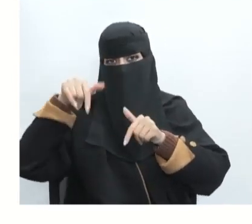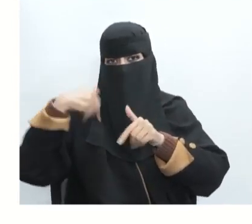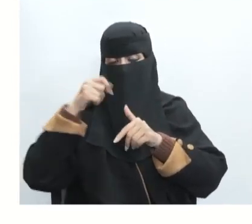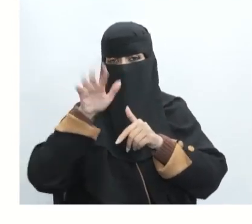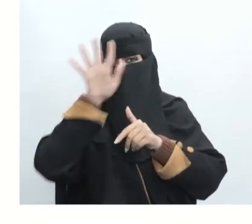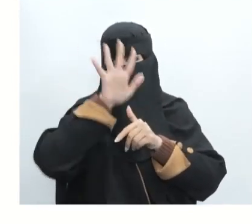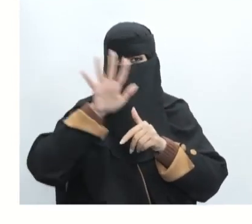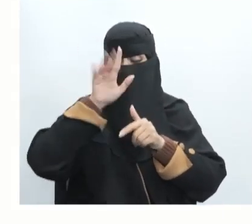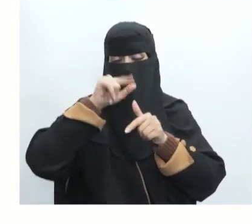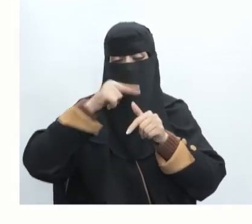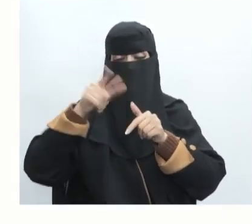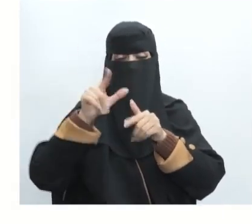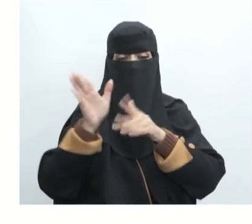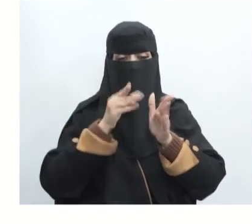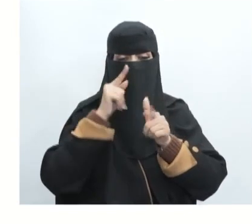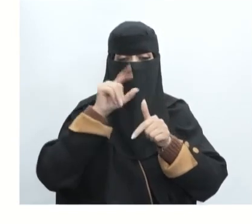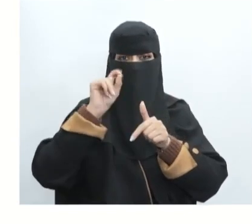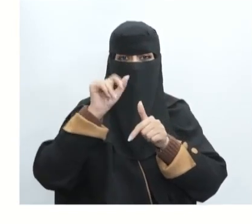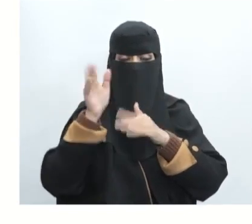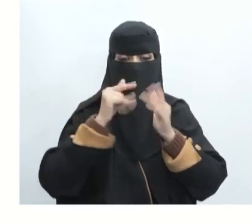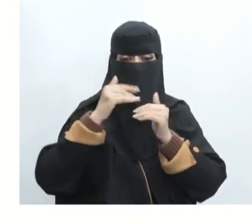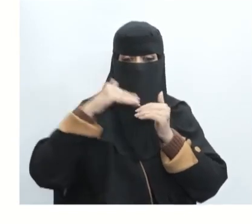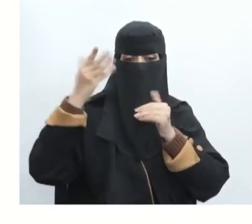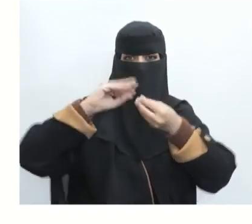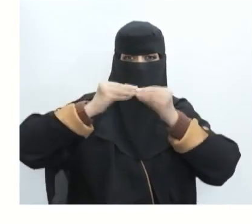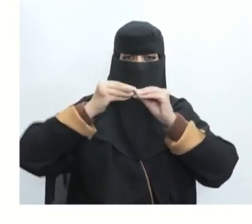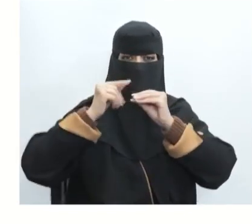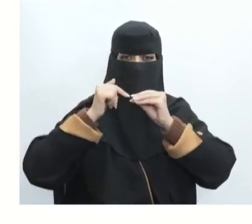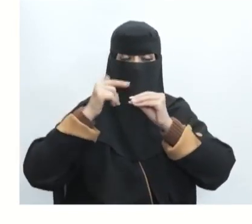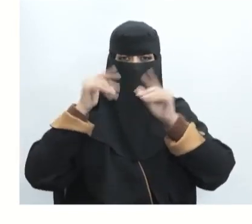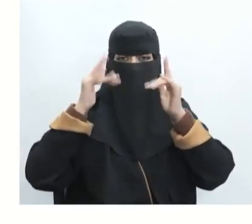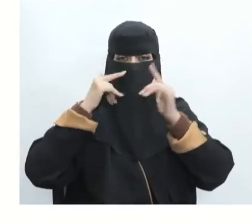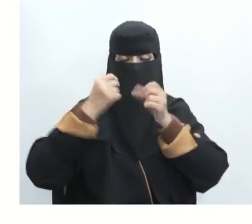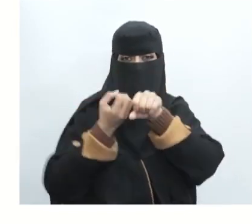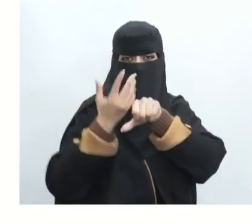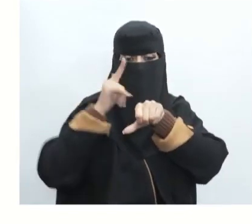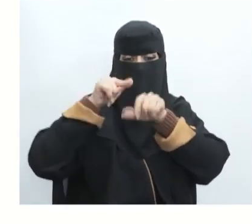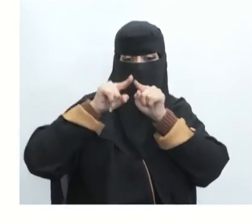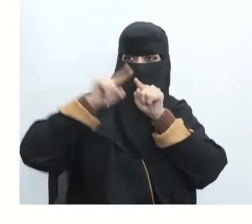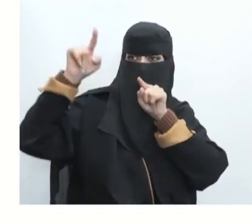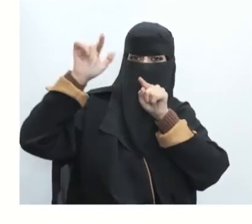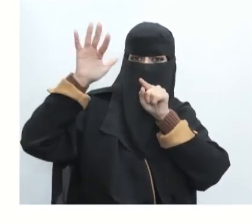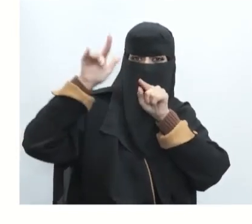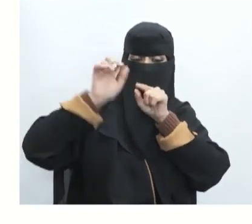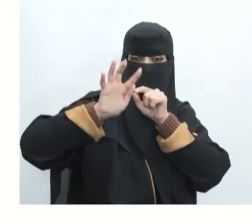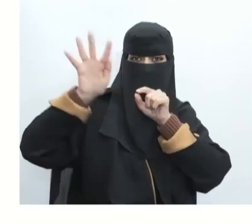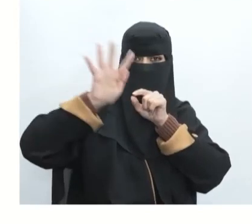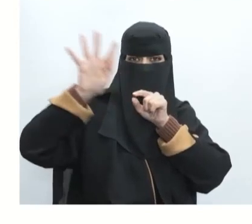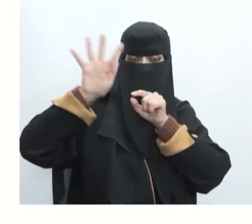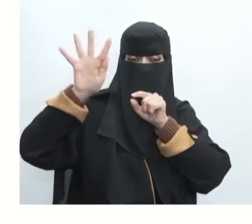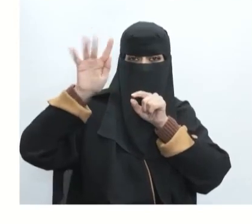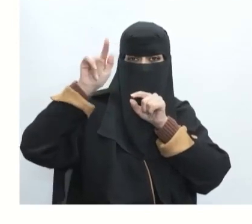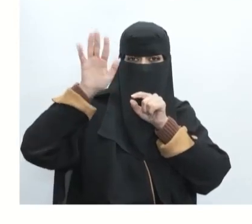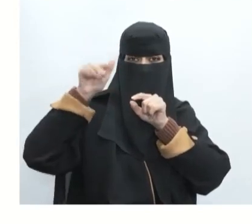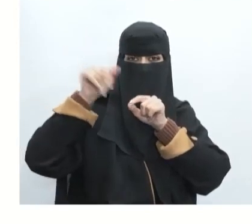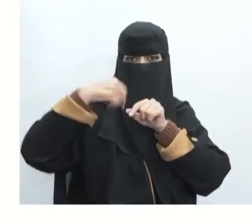تقع ممتازين احسنتم نلاحظها امامنا تقريبا الى شرق